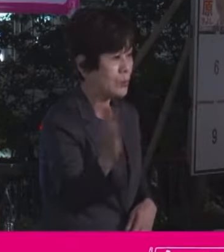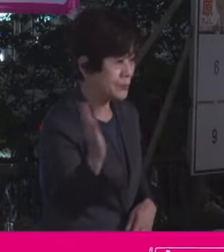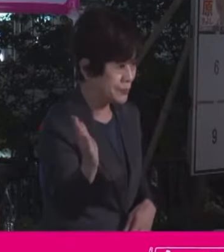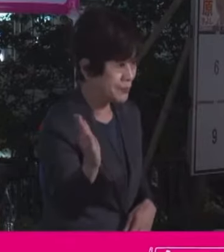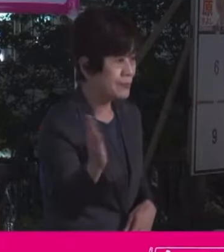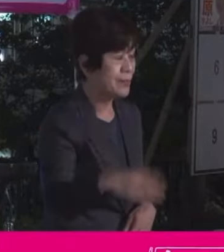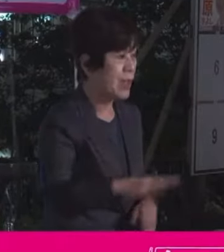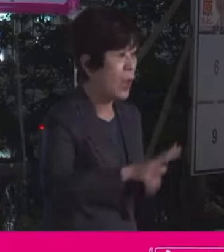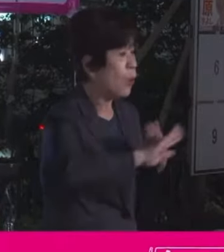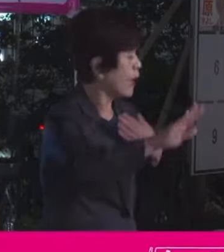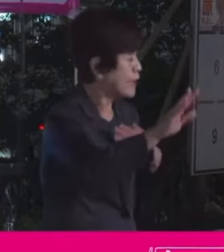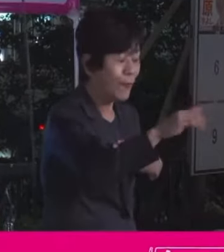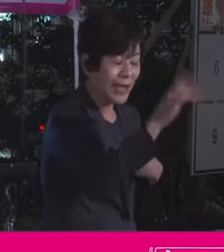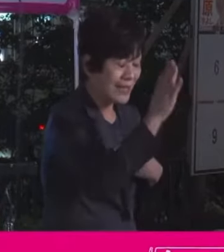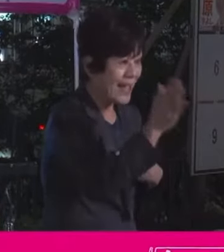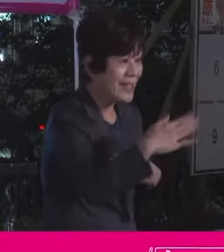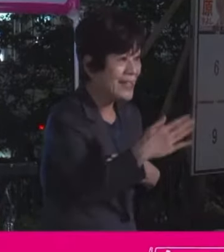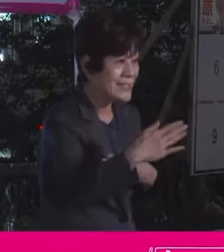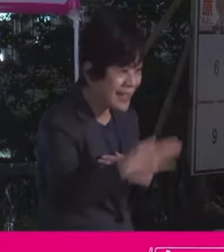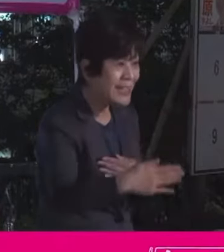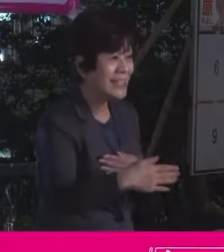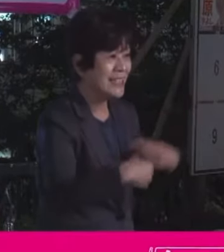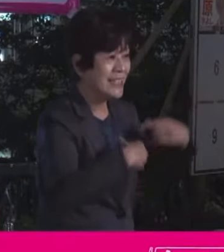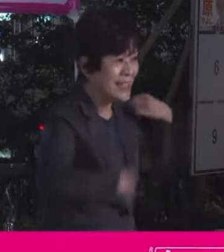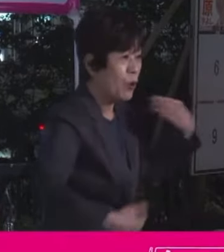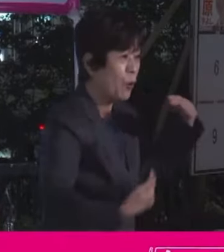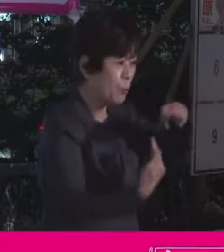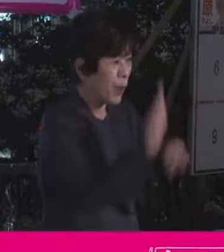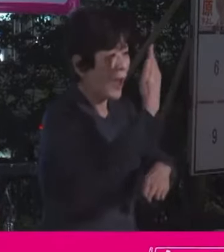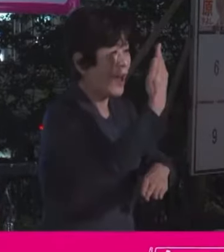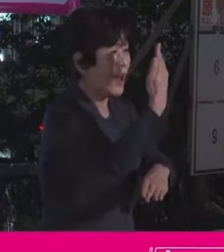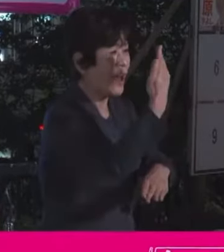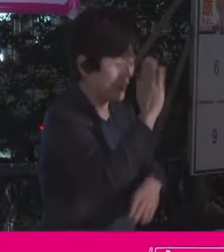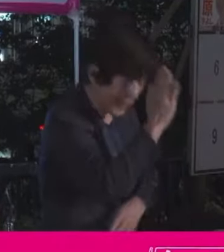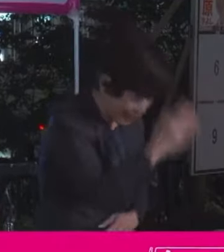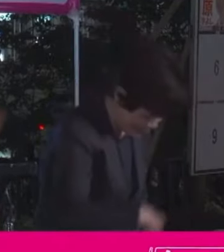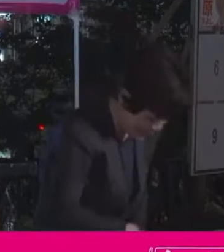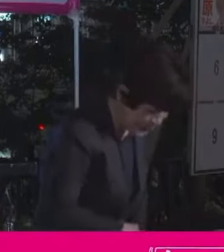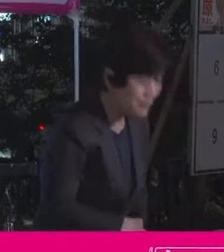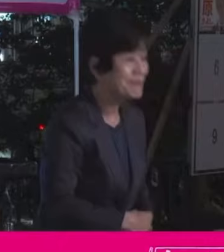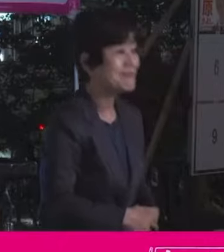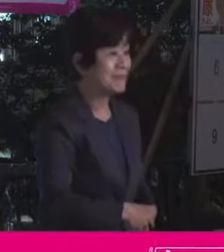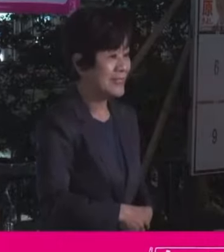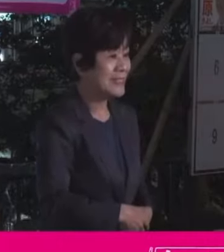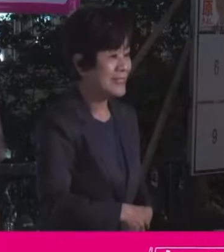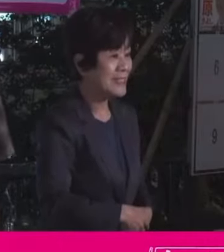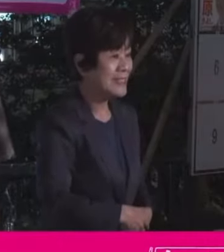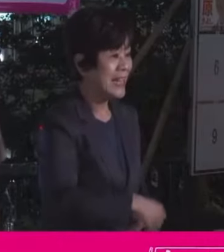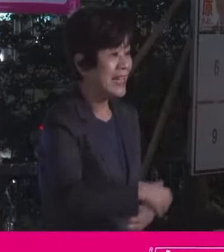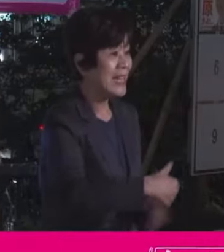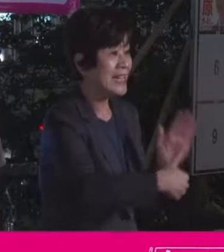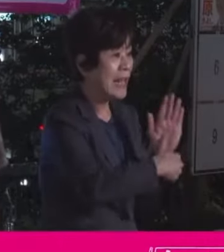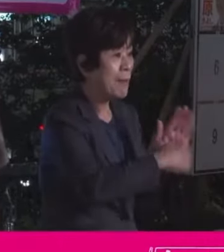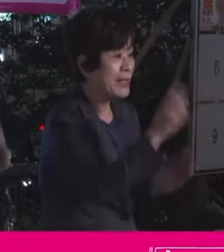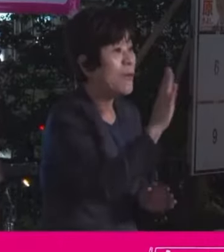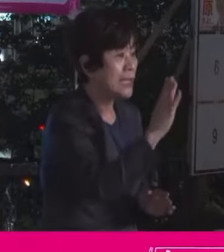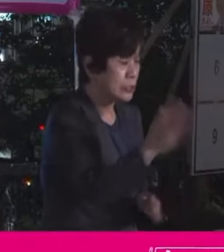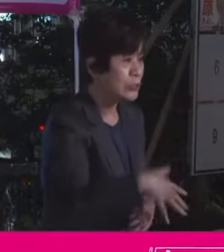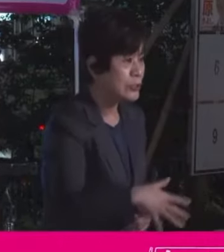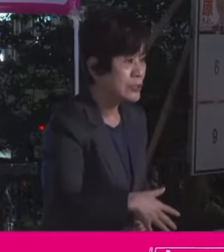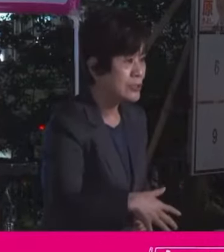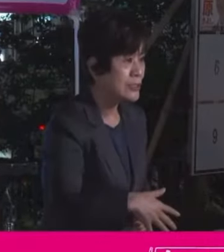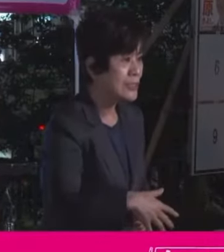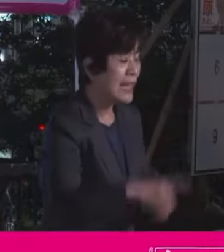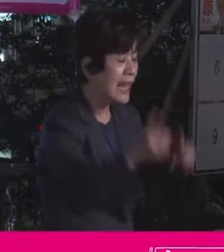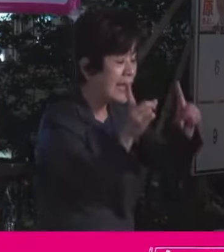絶対に皆さん連れて行ってください。伊勢崎健二を国会に。 どうも。 名前は書かないでください。ピンク色の投票用紙比例